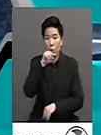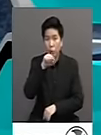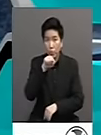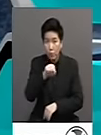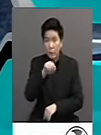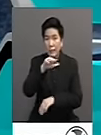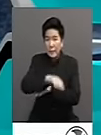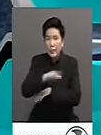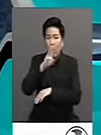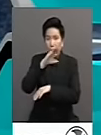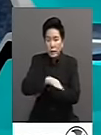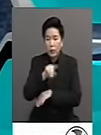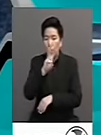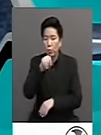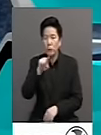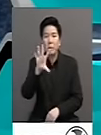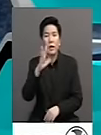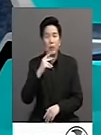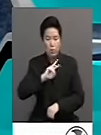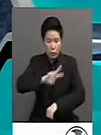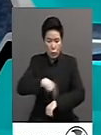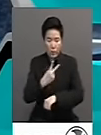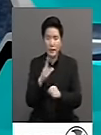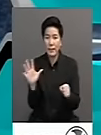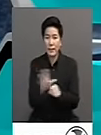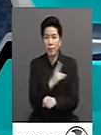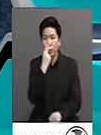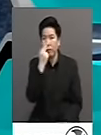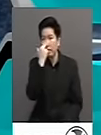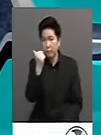6โมงเย็นนะครับ25นาทีกว่า2ชั่วโมงเต็มสำหรับความเข้มข้นเร้าใจนะครับ